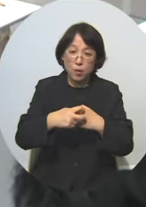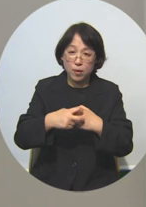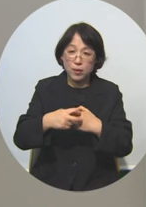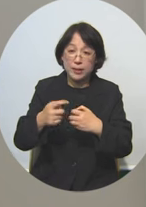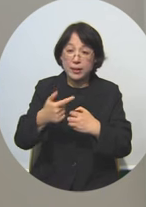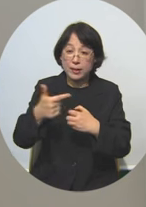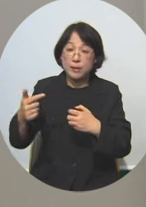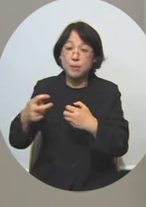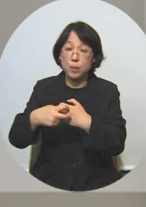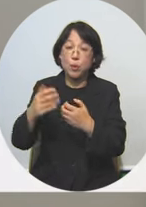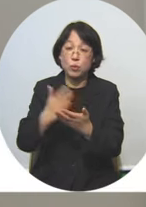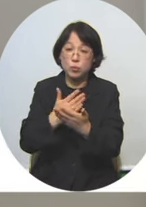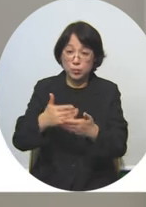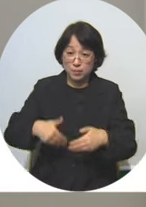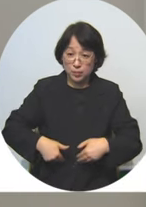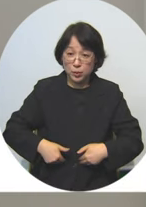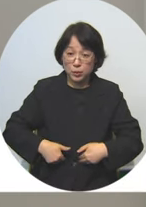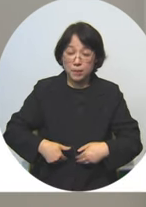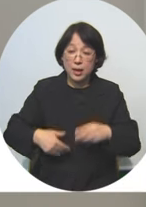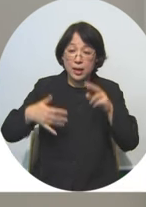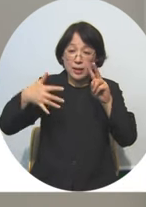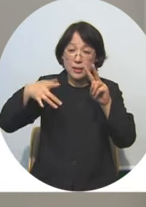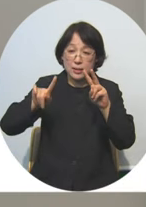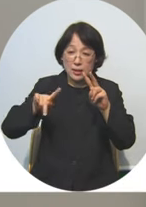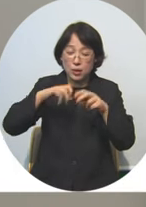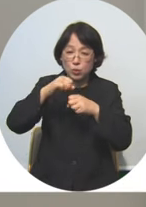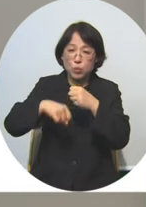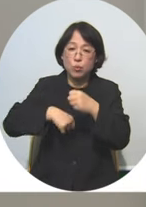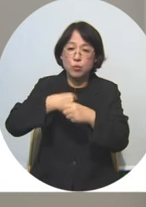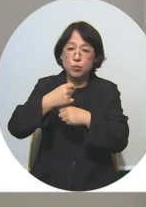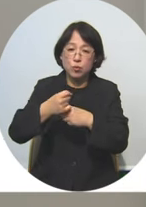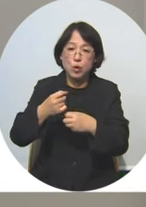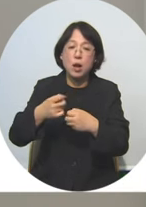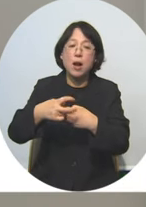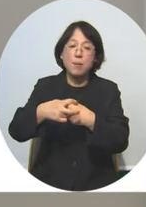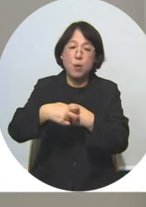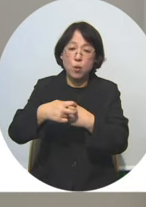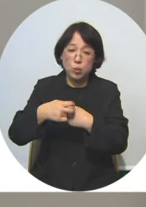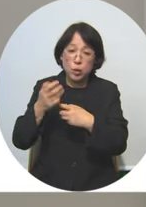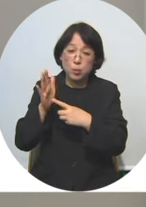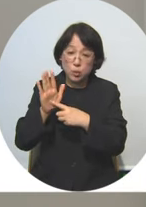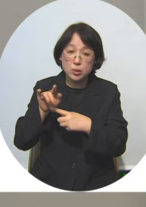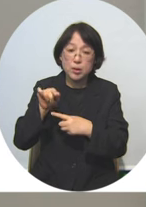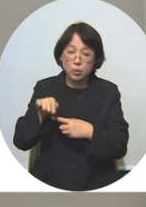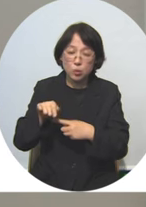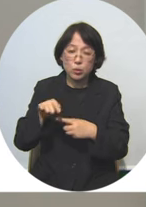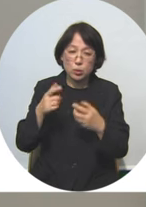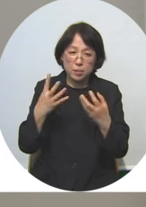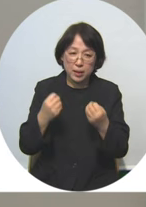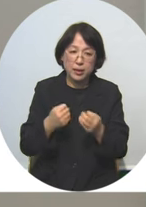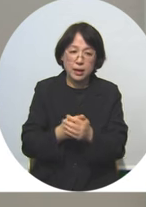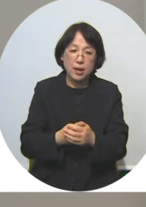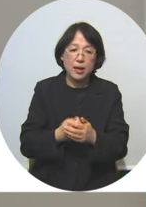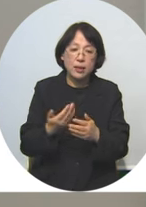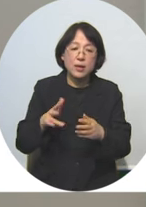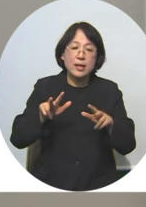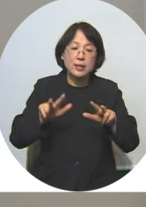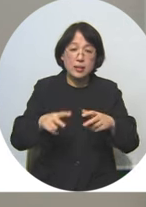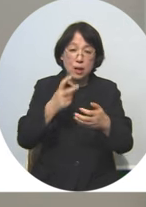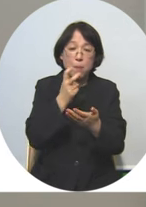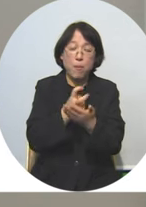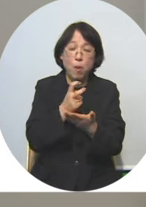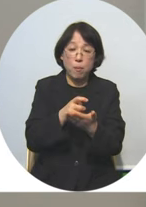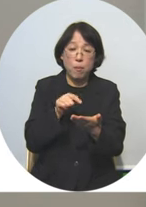개최했습니다. 상급 동물병원, 2차 동물병원을 이라고 이렇게 표시하는 데들도 많이 있습니다. 근데 현재는 법적 근거는 없습니다.